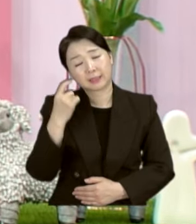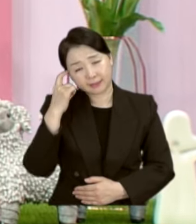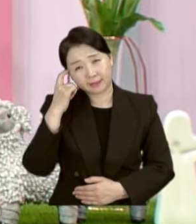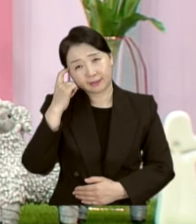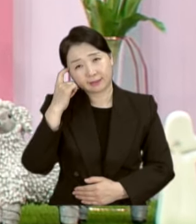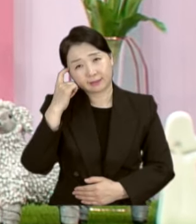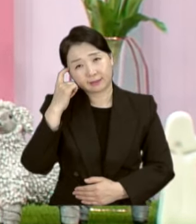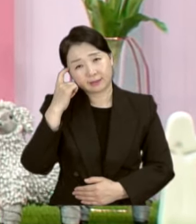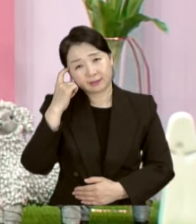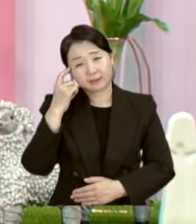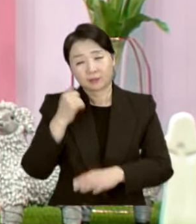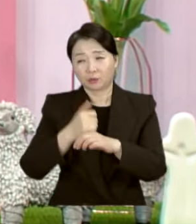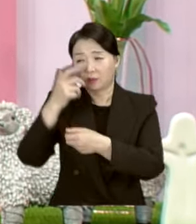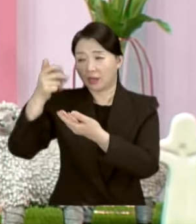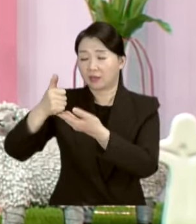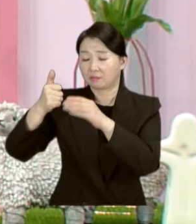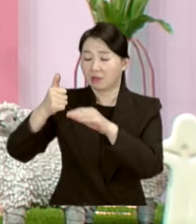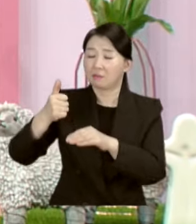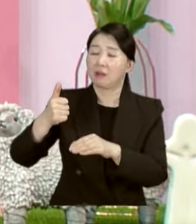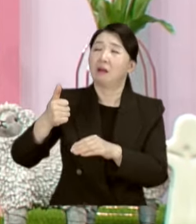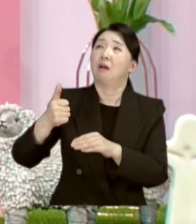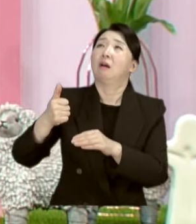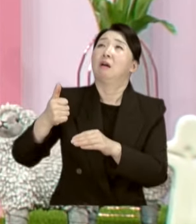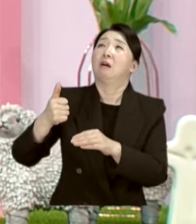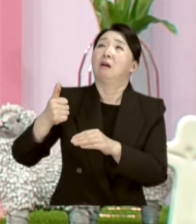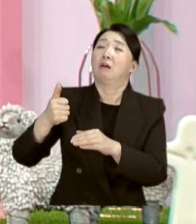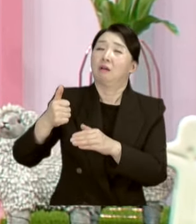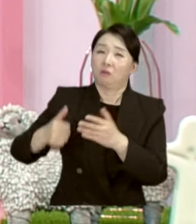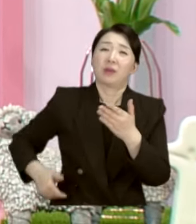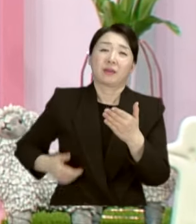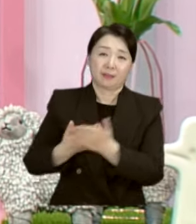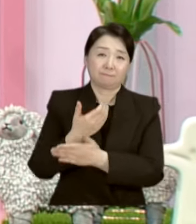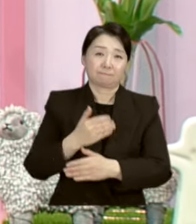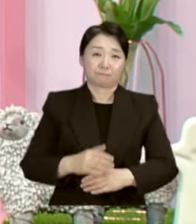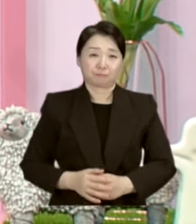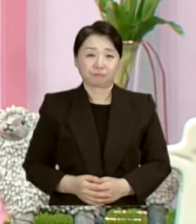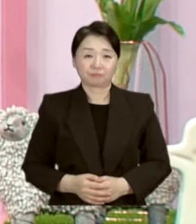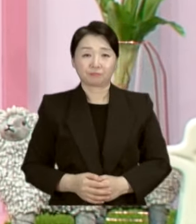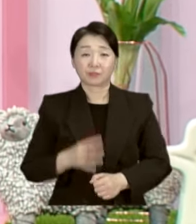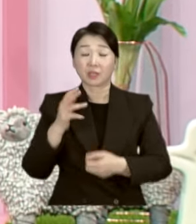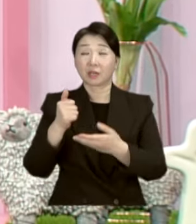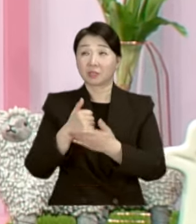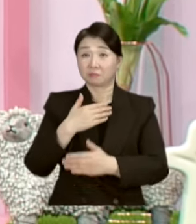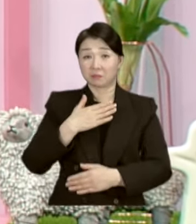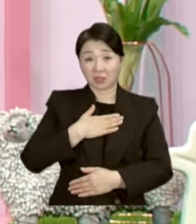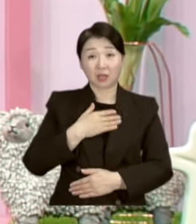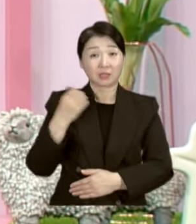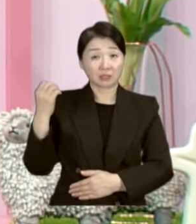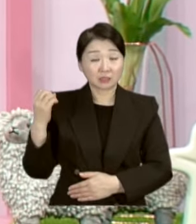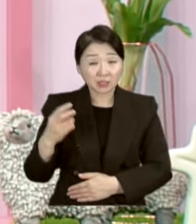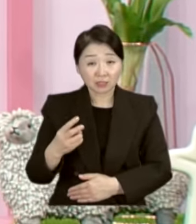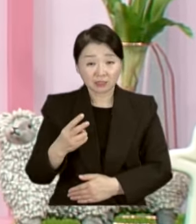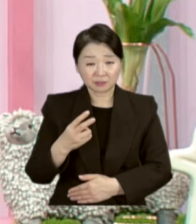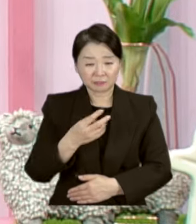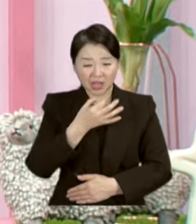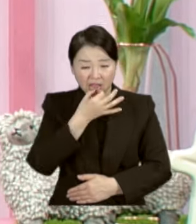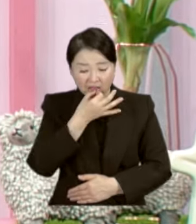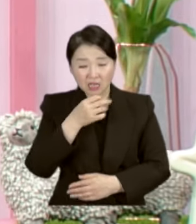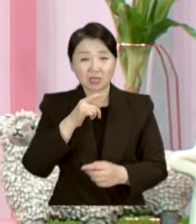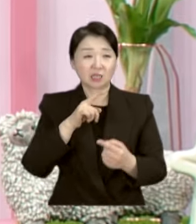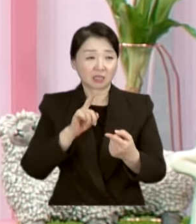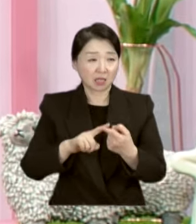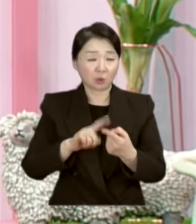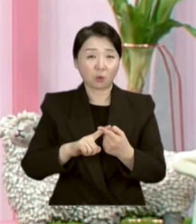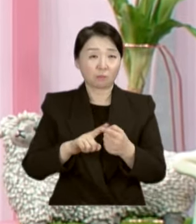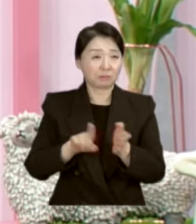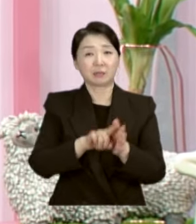저질렀을까라는 생각에 막 하나님 앞에서 그 장례식장에서 회개 기도를 했던 것 같아요. 하나님 제가 다시는 이기적으로 신앙생활